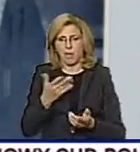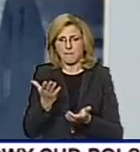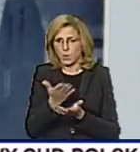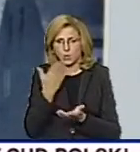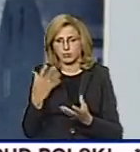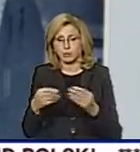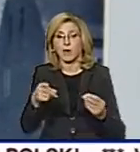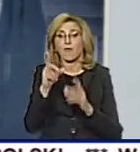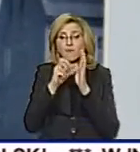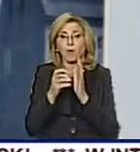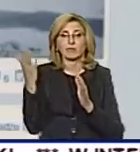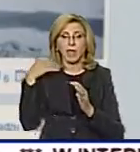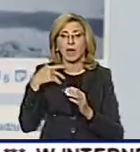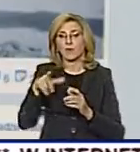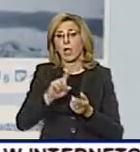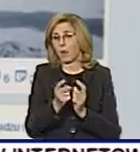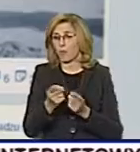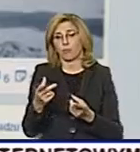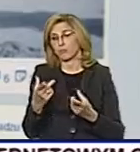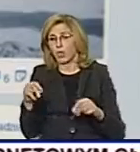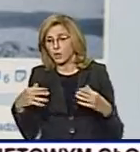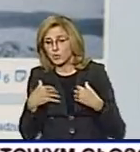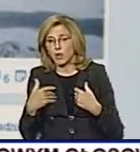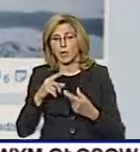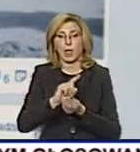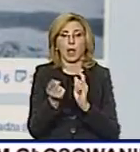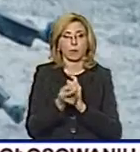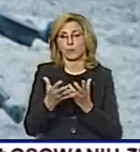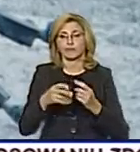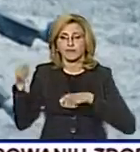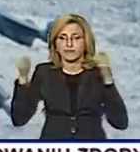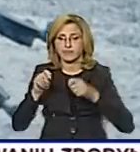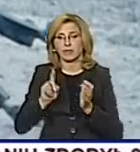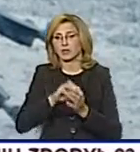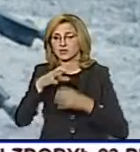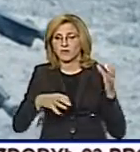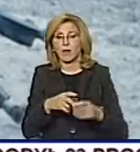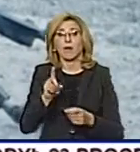fotografiach utrwalono mieszkańców, którzy albo już nie żyją, albo rozpierzchli się po świecie.